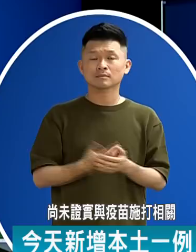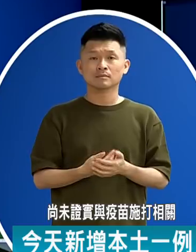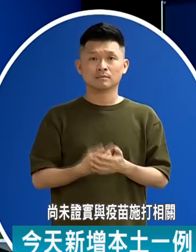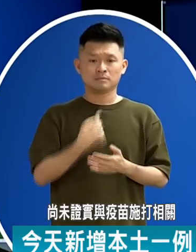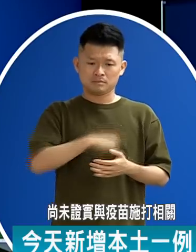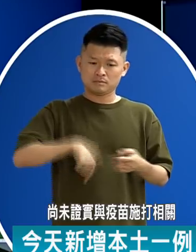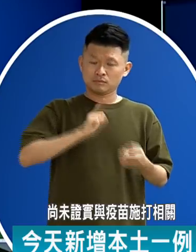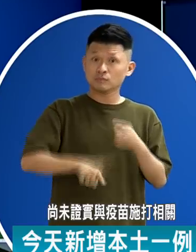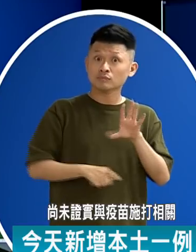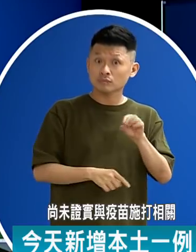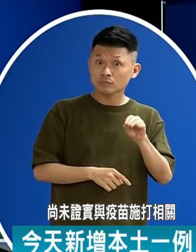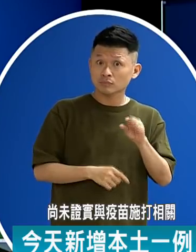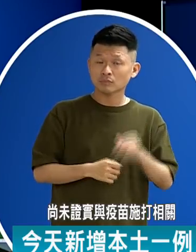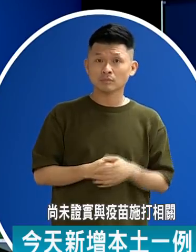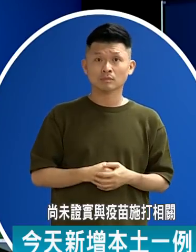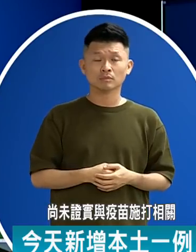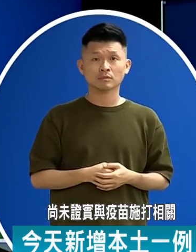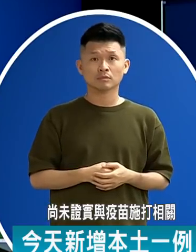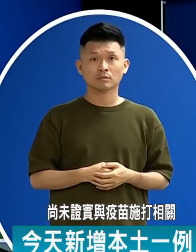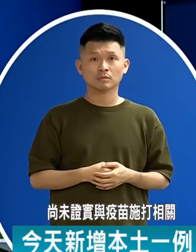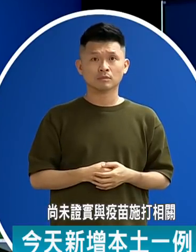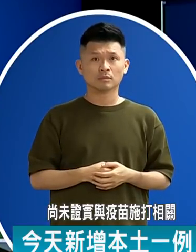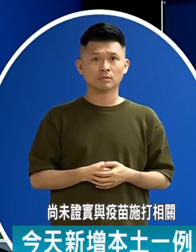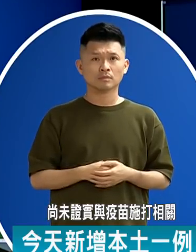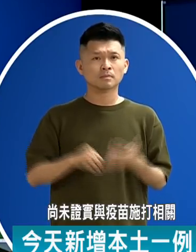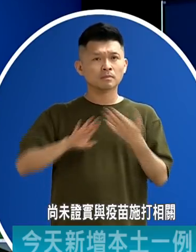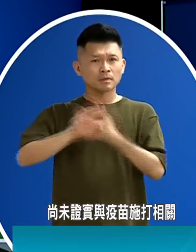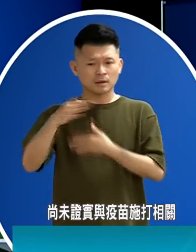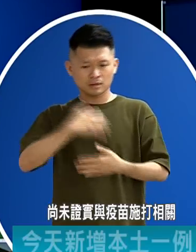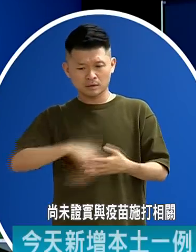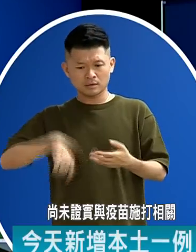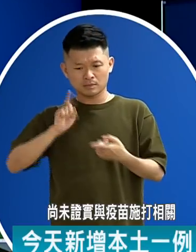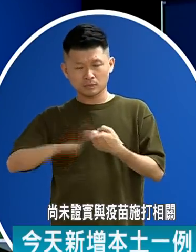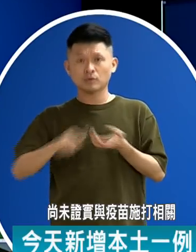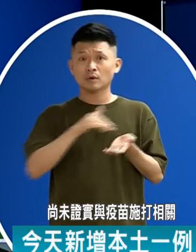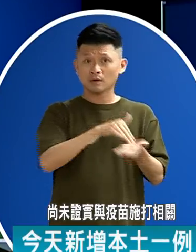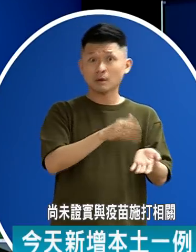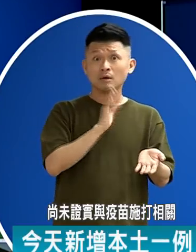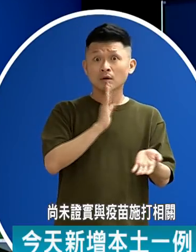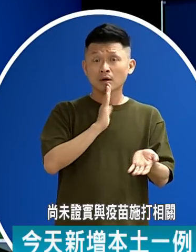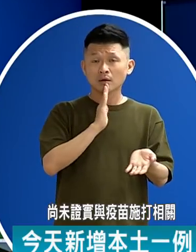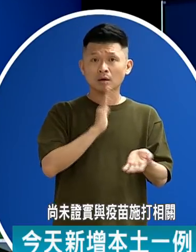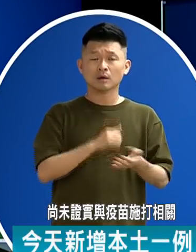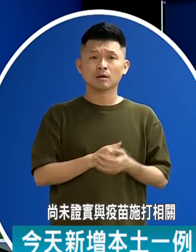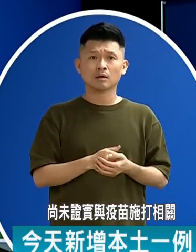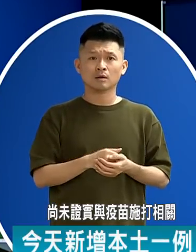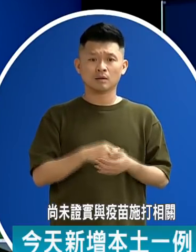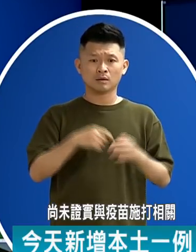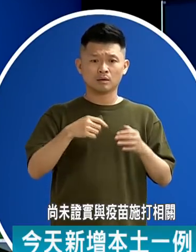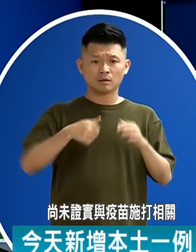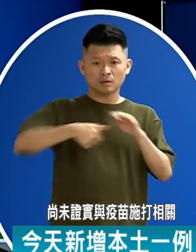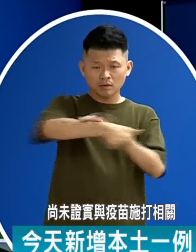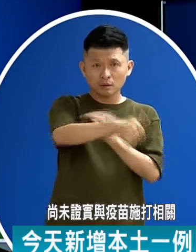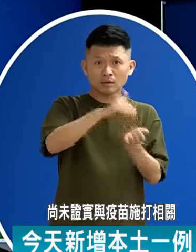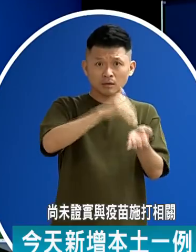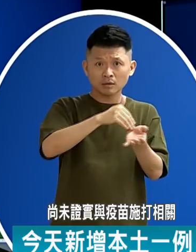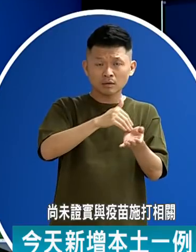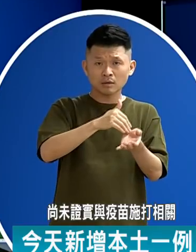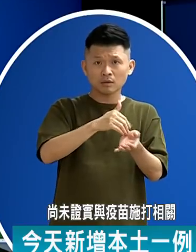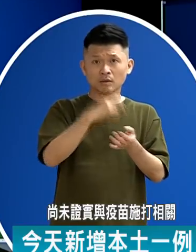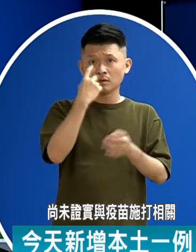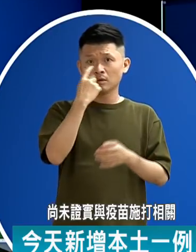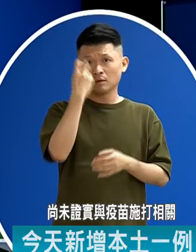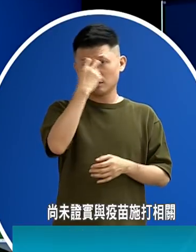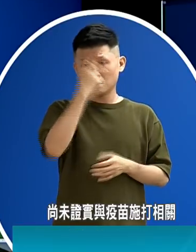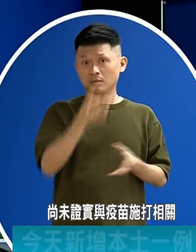身有没有症状，因为他是因为其他原因就医，就目前来讲到门诊是不需要筛检，他是到急诊